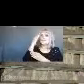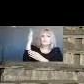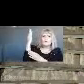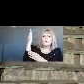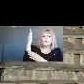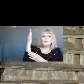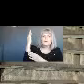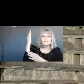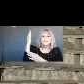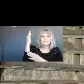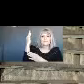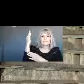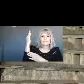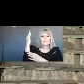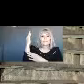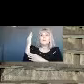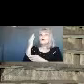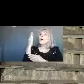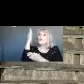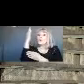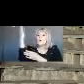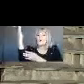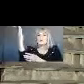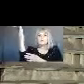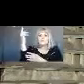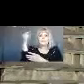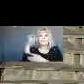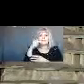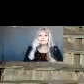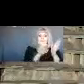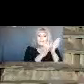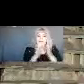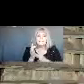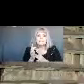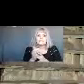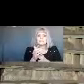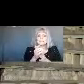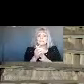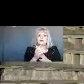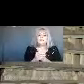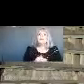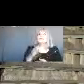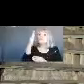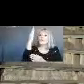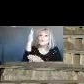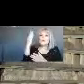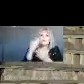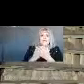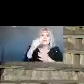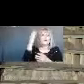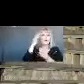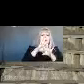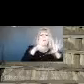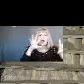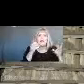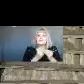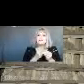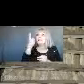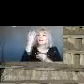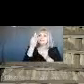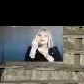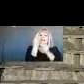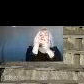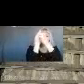nie. Hy het hom Here en Christus gemaak. God het hom Here en Christus gemaak. God het hom God en God gemaak. Maak die sin